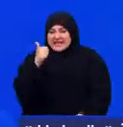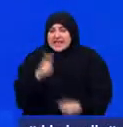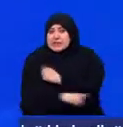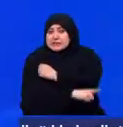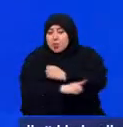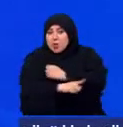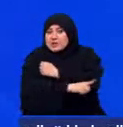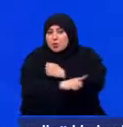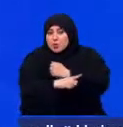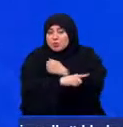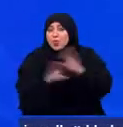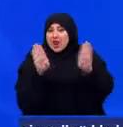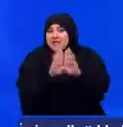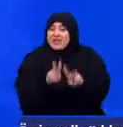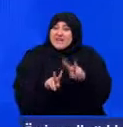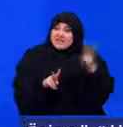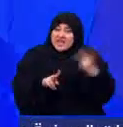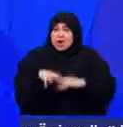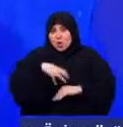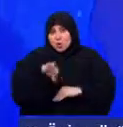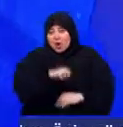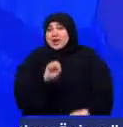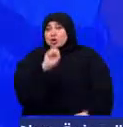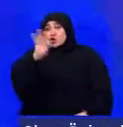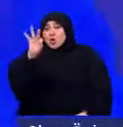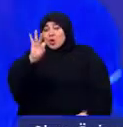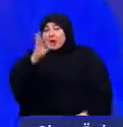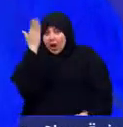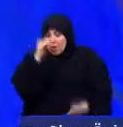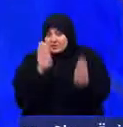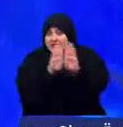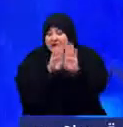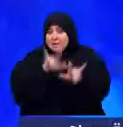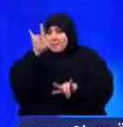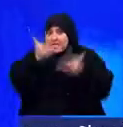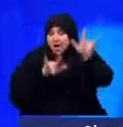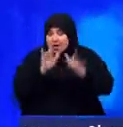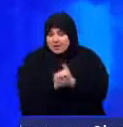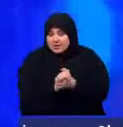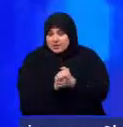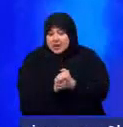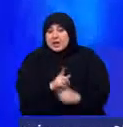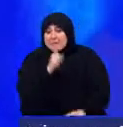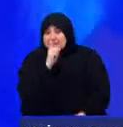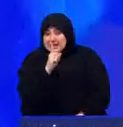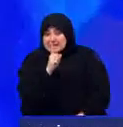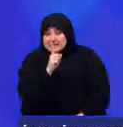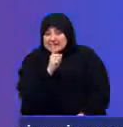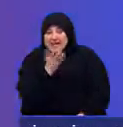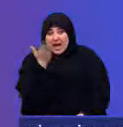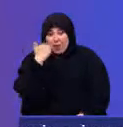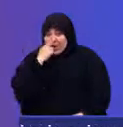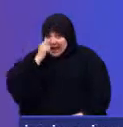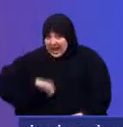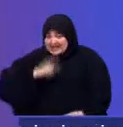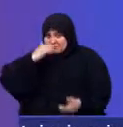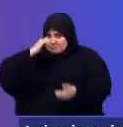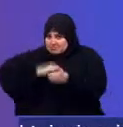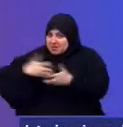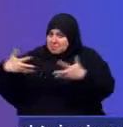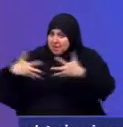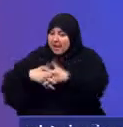6 أسابيع وفي بعض الدول استغرقت 3 أشهر. صح. ولكن كان علينا آنذاك أن ننسق وأن